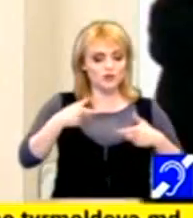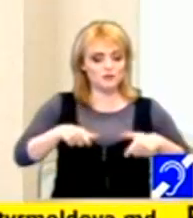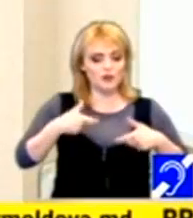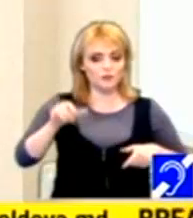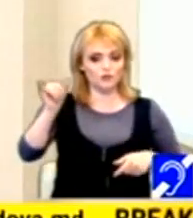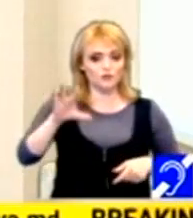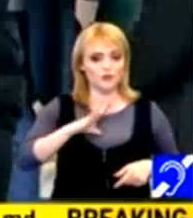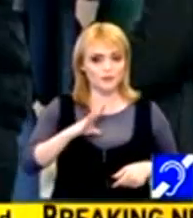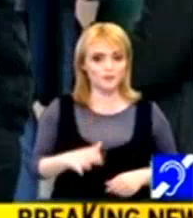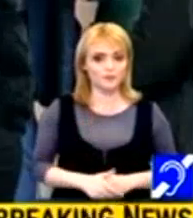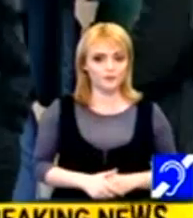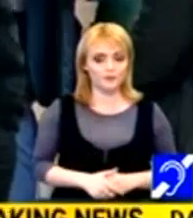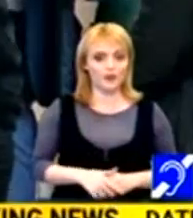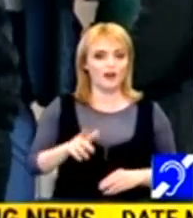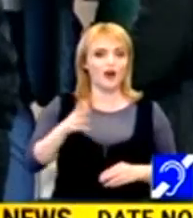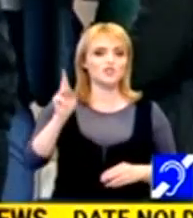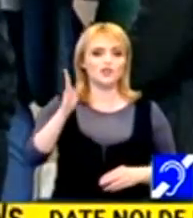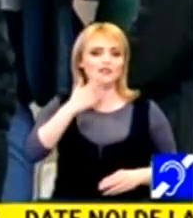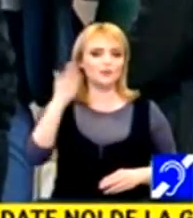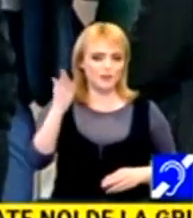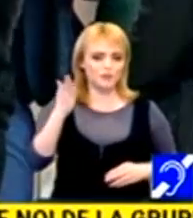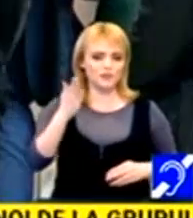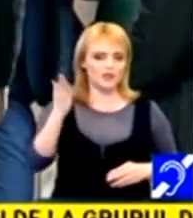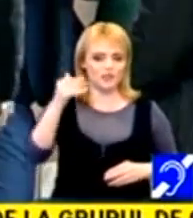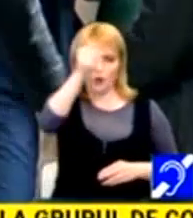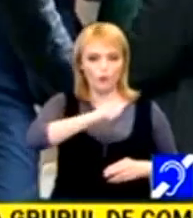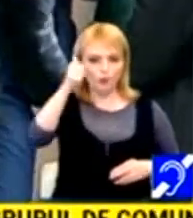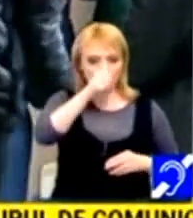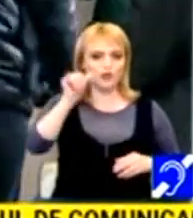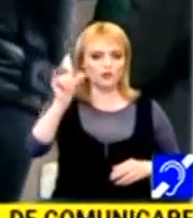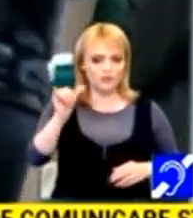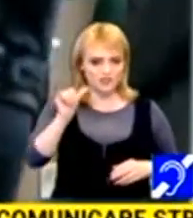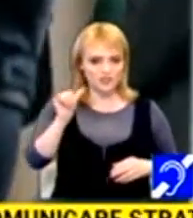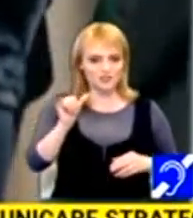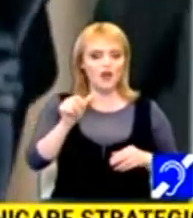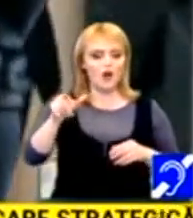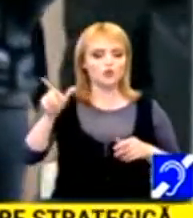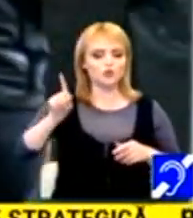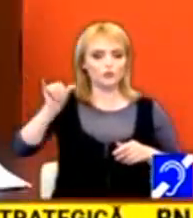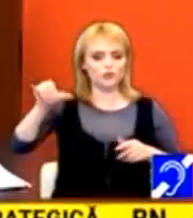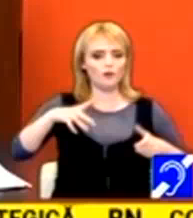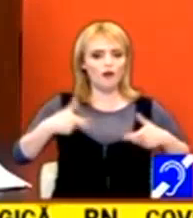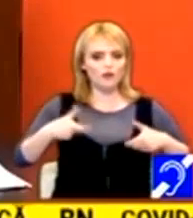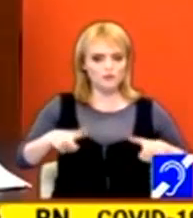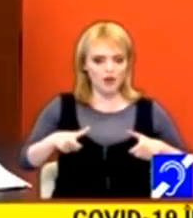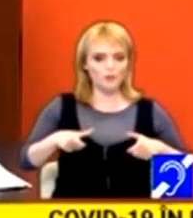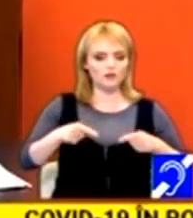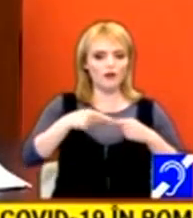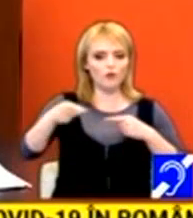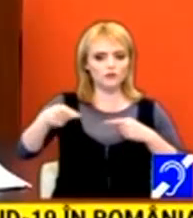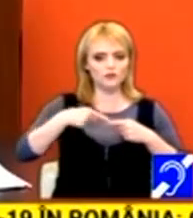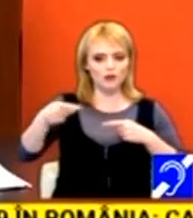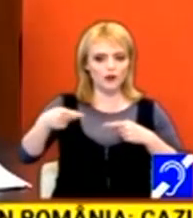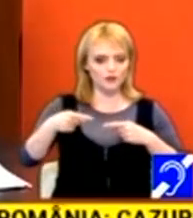examenului, tezei proiectului de licență se poate desfășura și online în baza unei metodologii aprobate de către